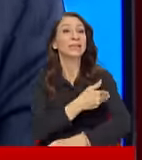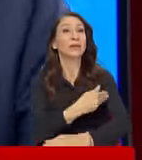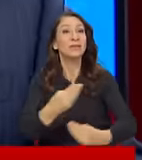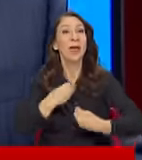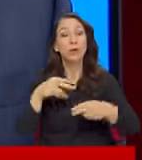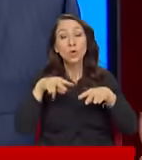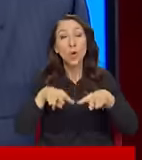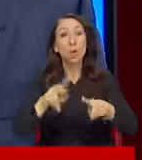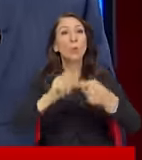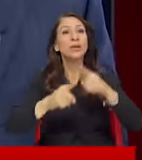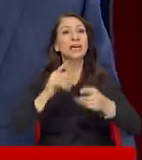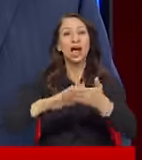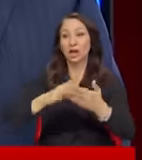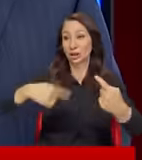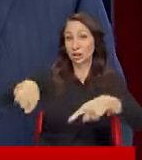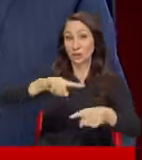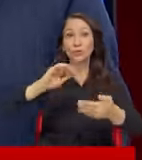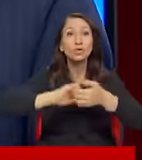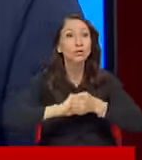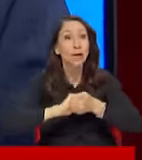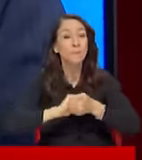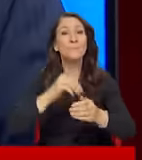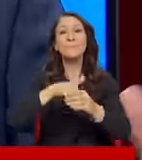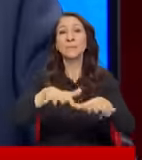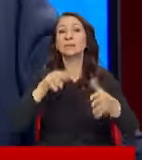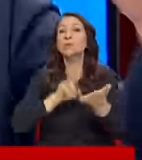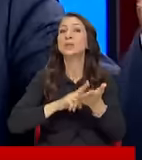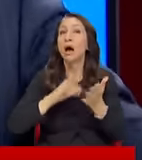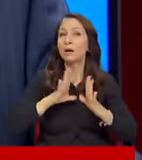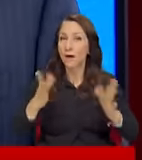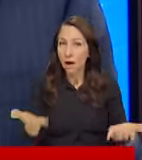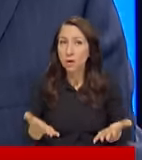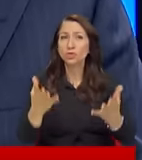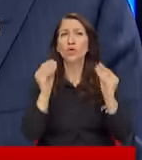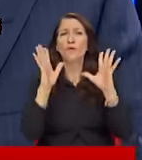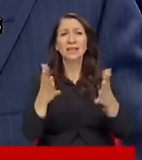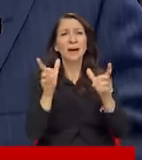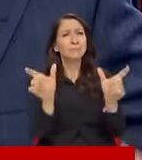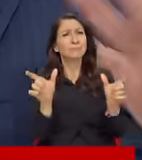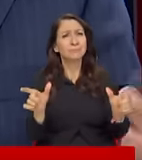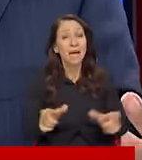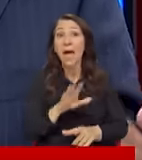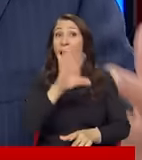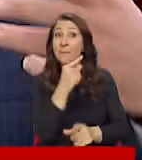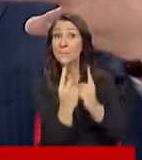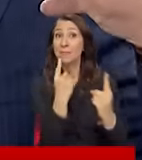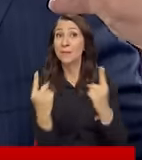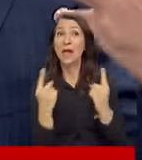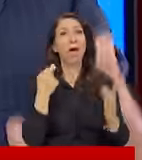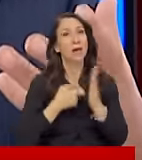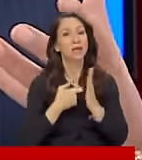yol arkadaşlarım var. Dostlarım var, meclis üyesi arkadaşlarım var, birçok kavram var. Her biri adına böyle